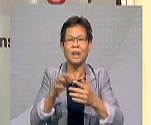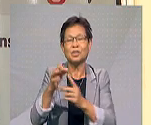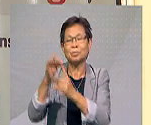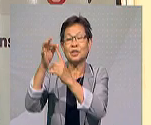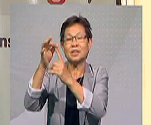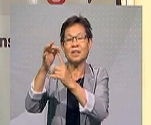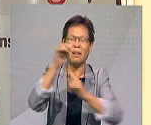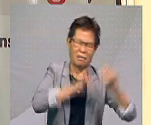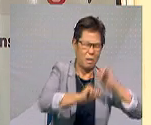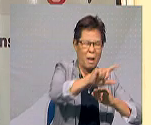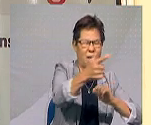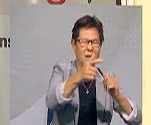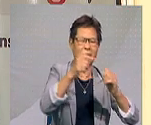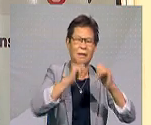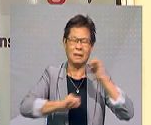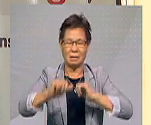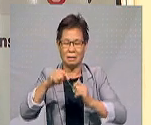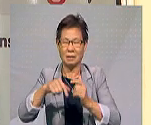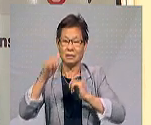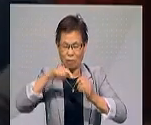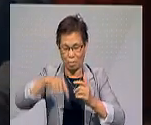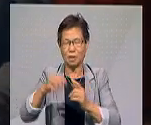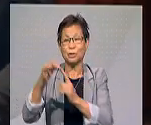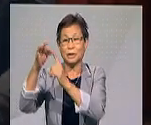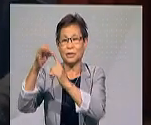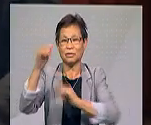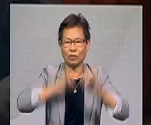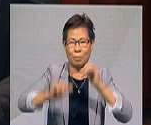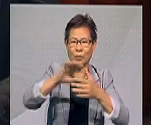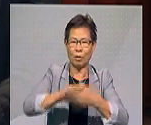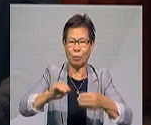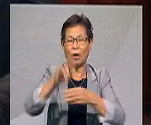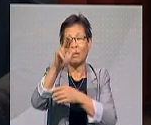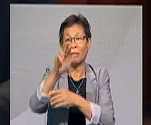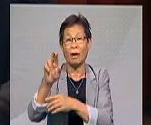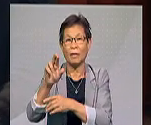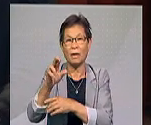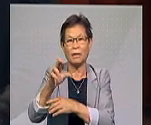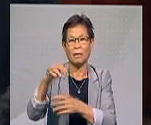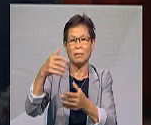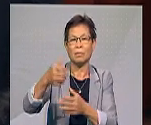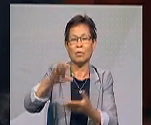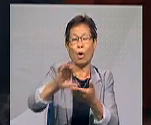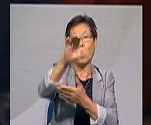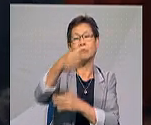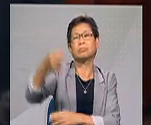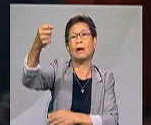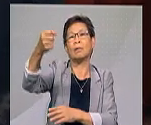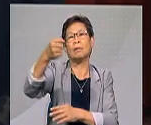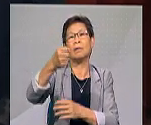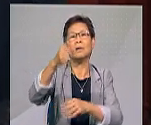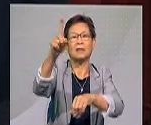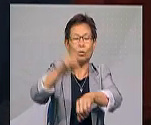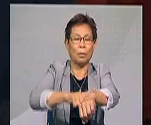antara drama-drama yang dah biasa ditonton. Drama ini mengisahkan Rafiq yang digantung pengajiannya dari kolej selama